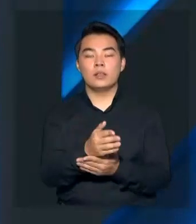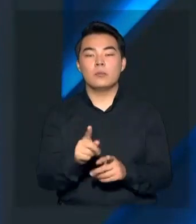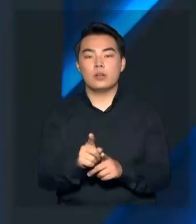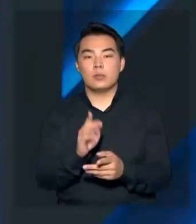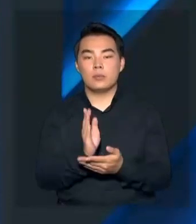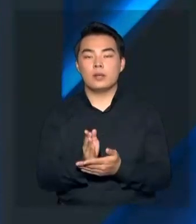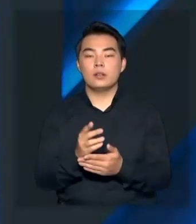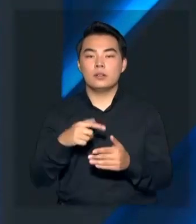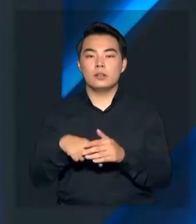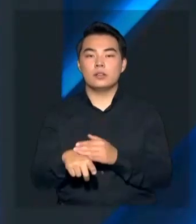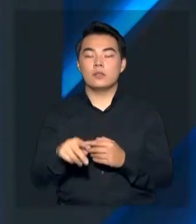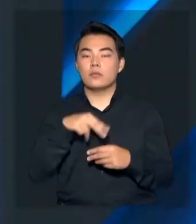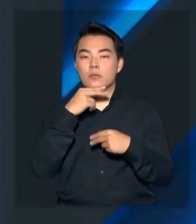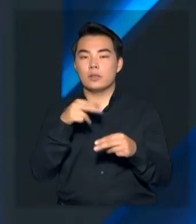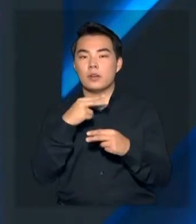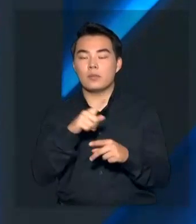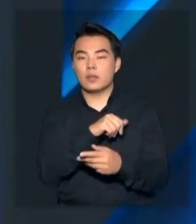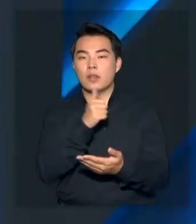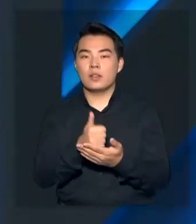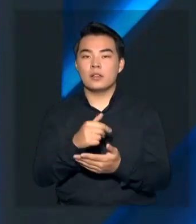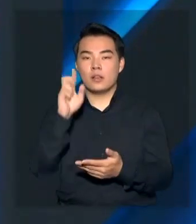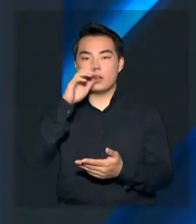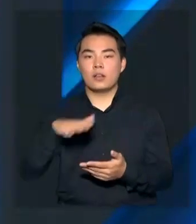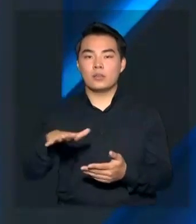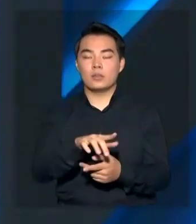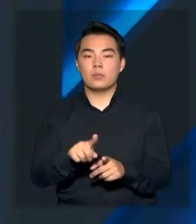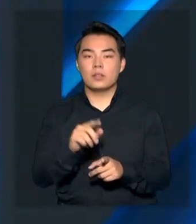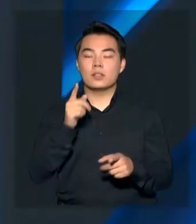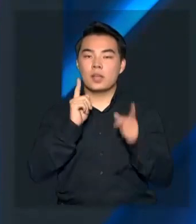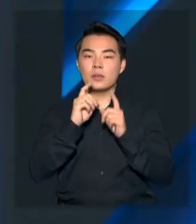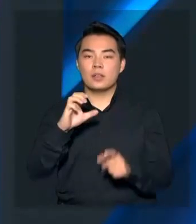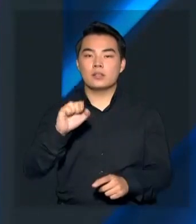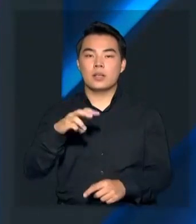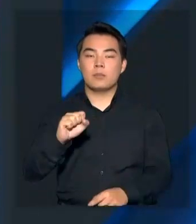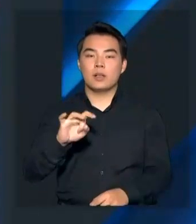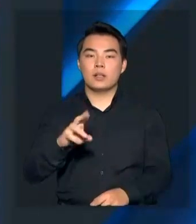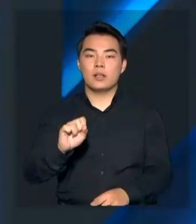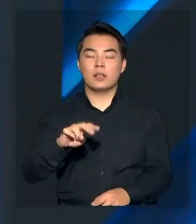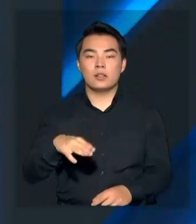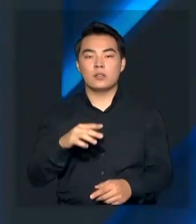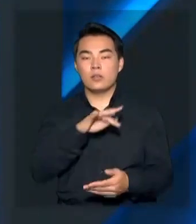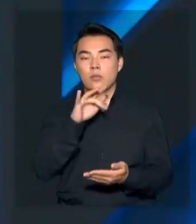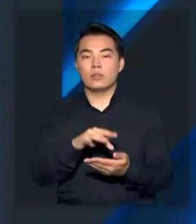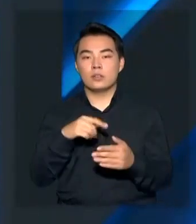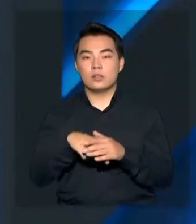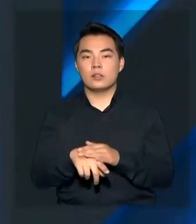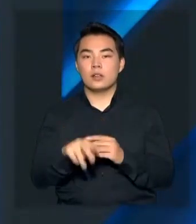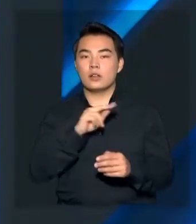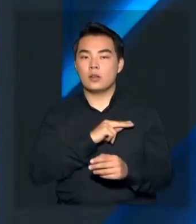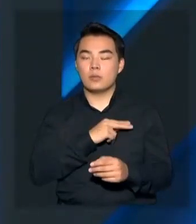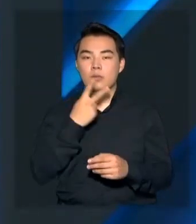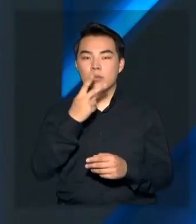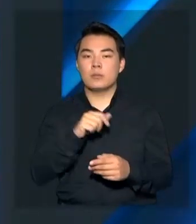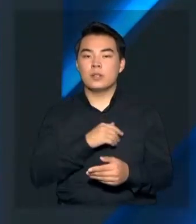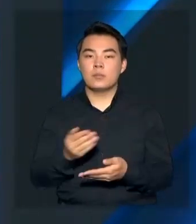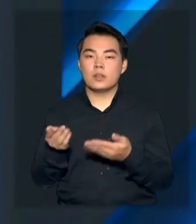которым уделили особое внимание главы государств саммита организации в Самарканде. Масштабировать работу в этом направлении